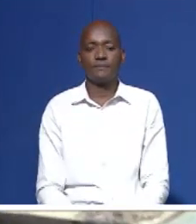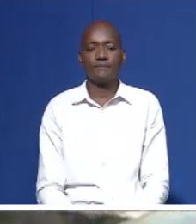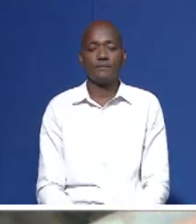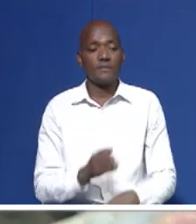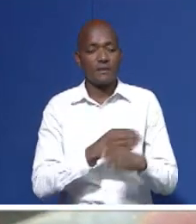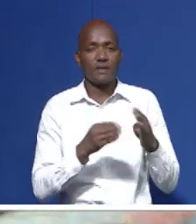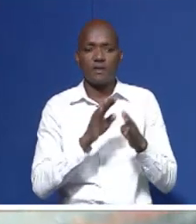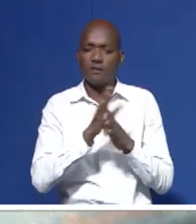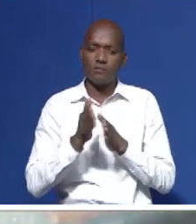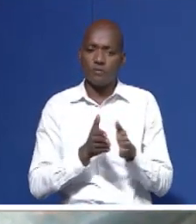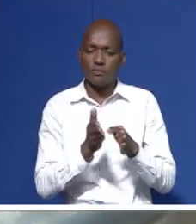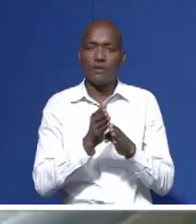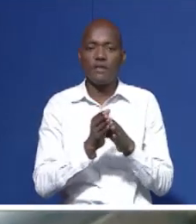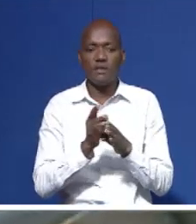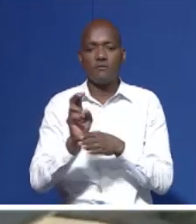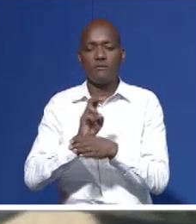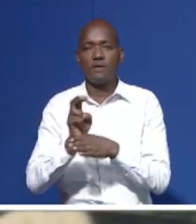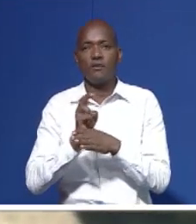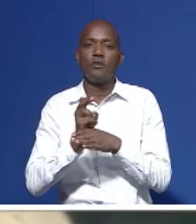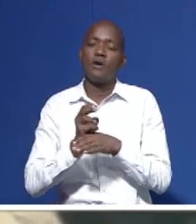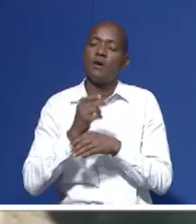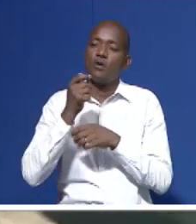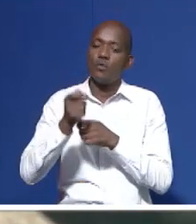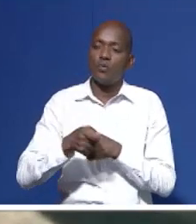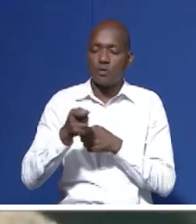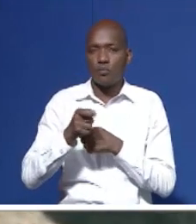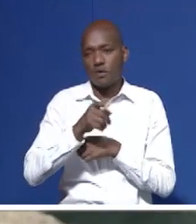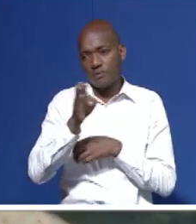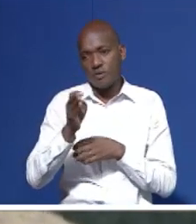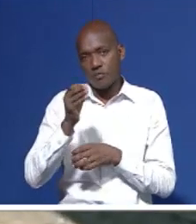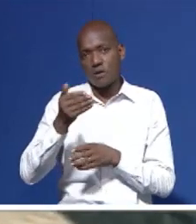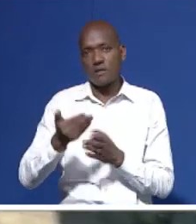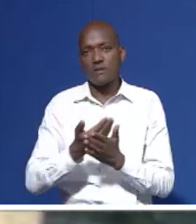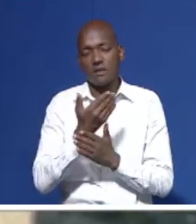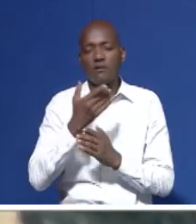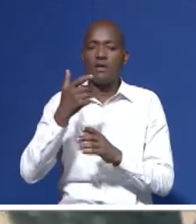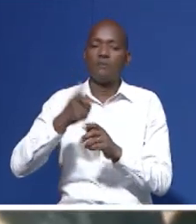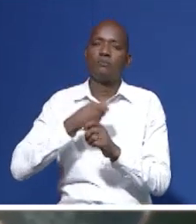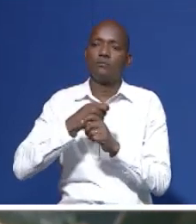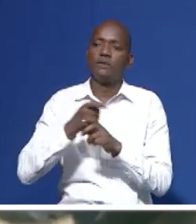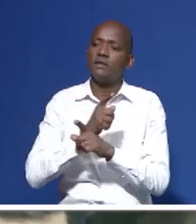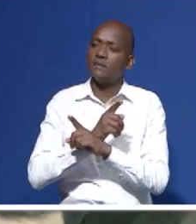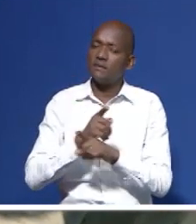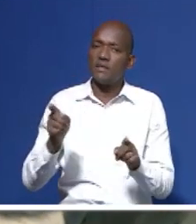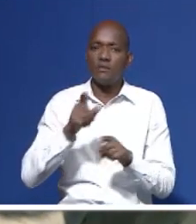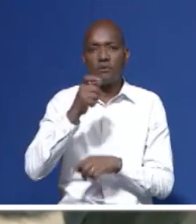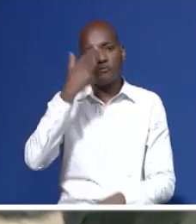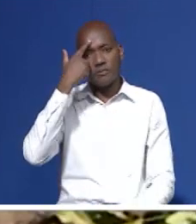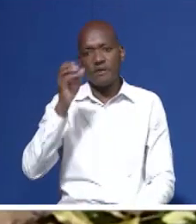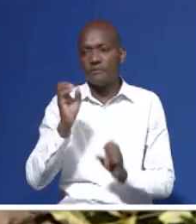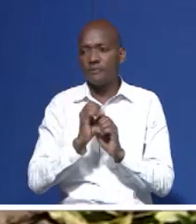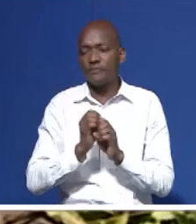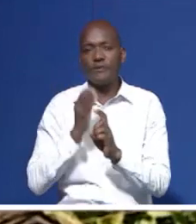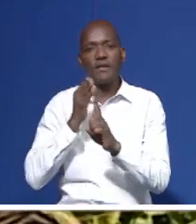hapa imeweza kulindwa na wakulima wa zao la mpunga dhidi ya hujuma za watu ambao si waaminifu na ambao hawana nia